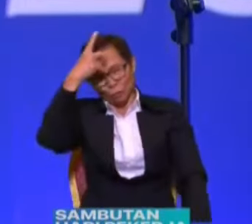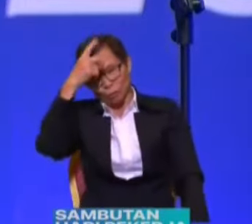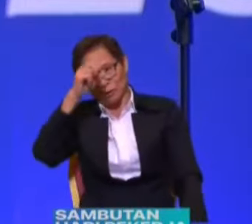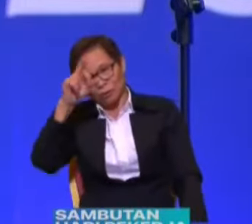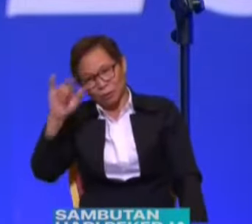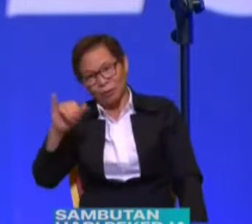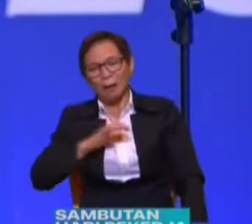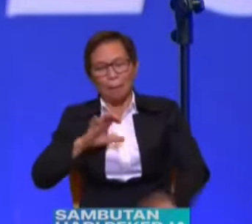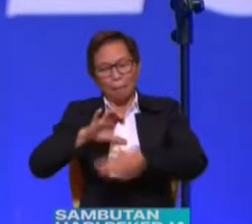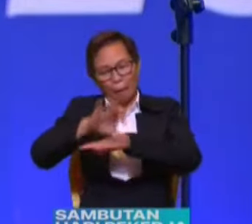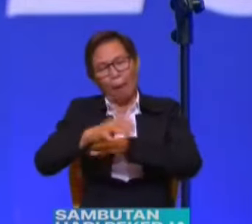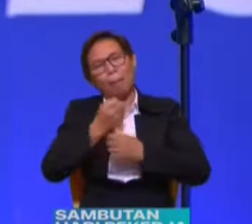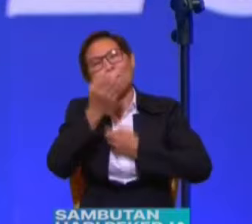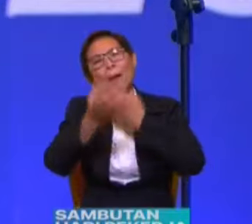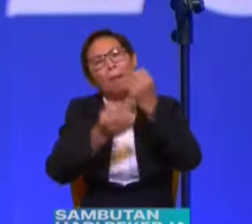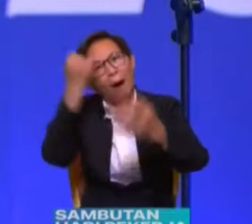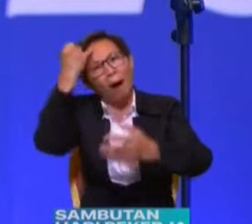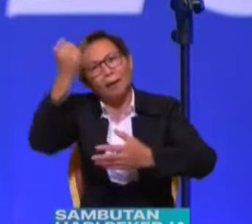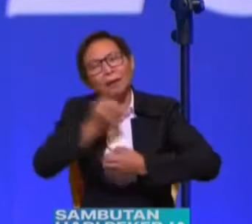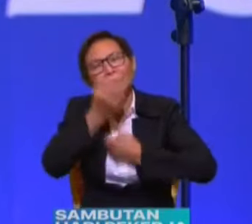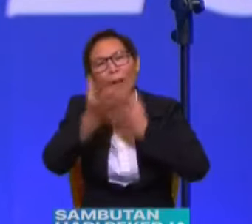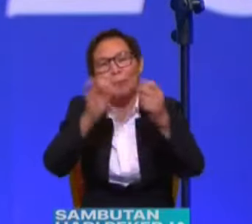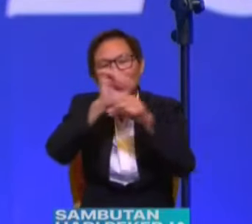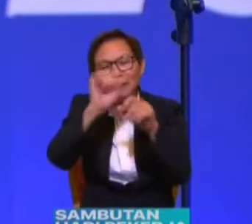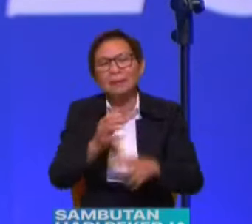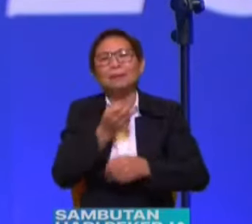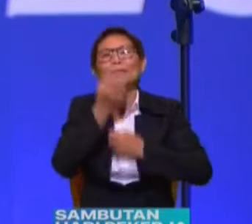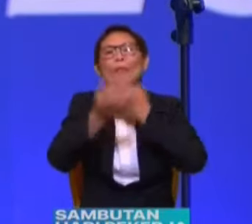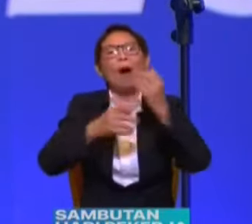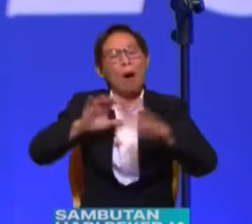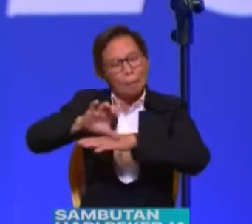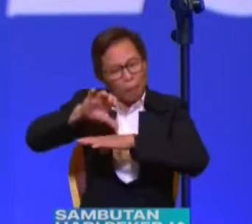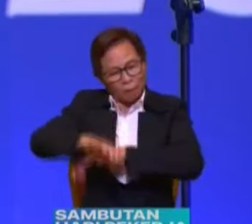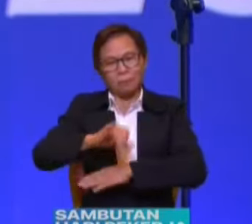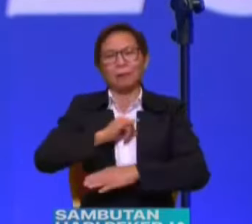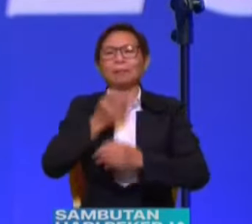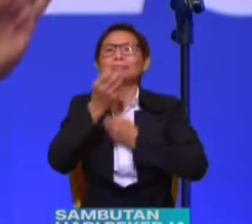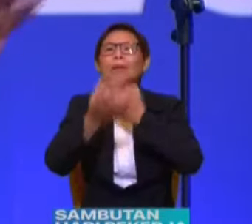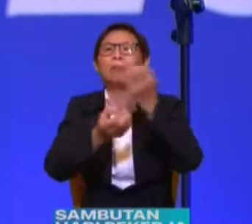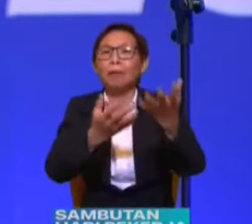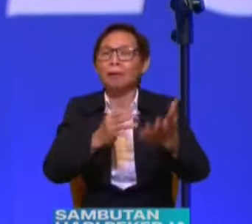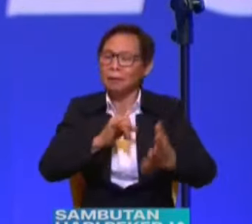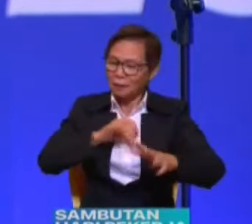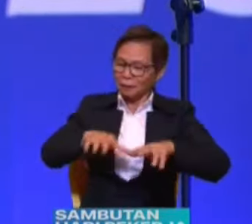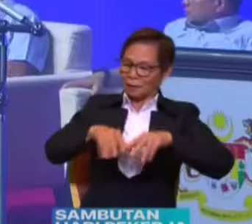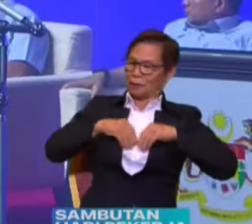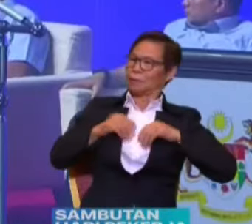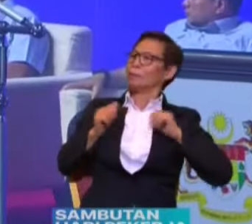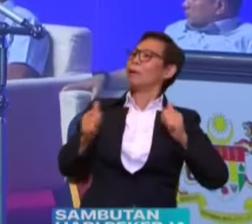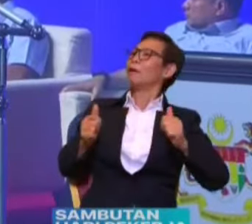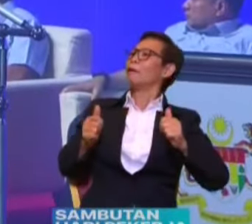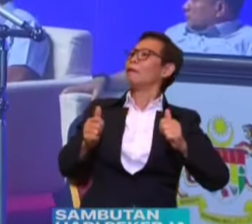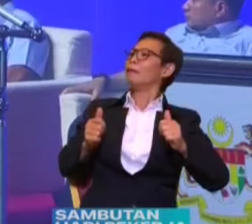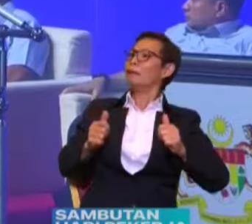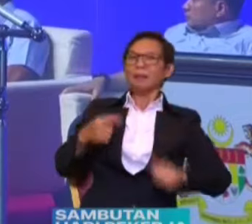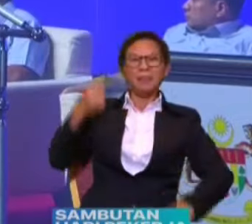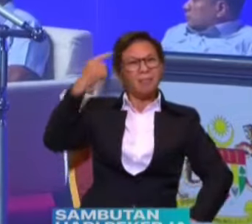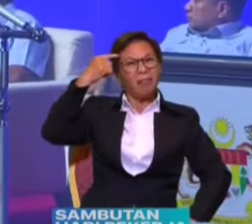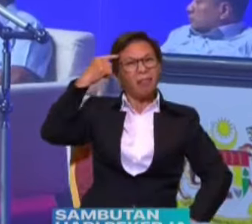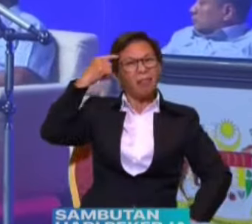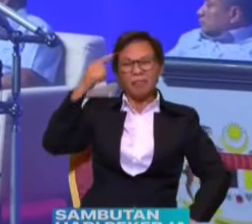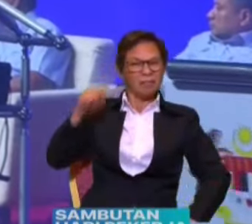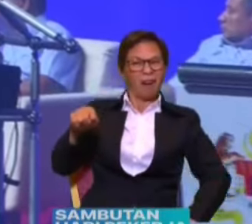saya terpaksa menyuarakan pandangan pekerja." Ya. Saya terima baik. Saya tidak anggap itu satu